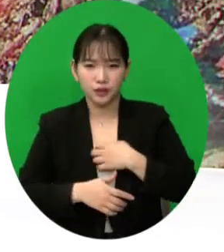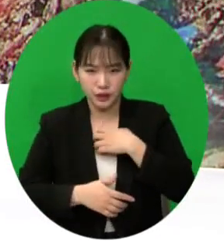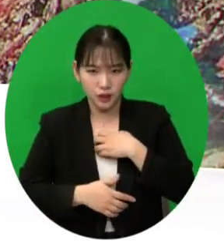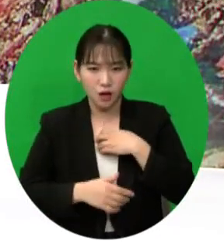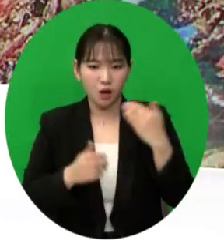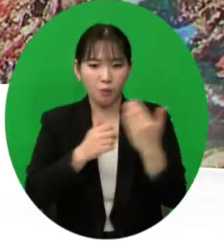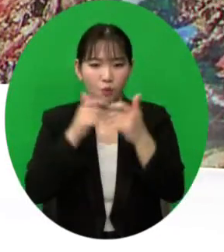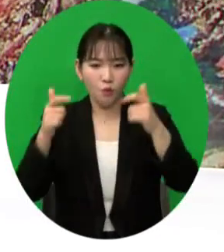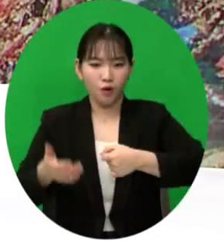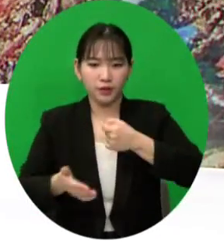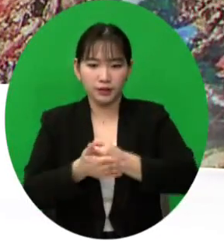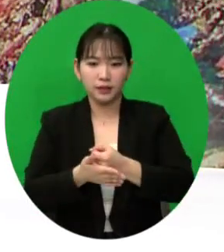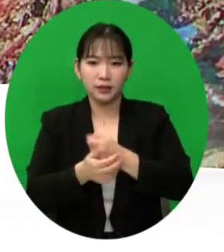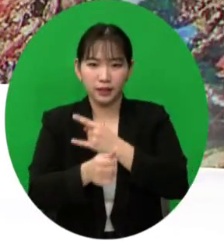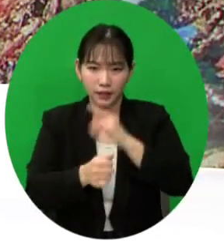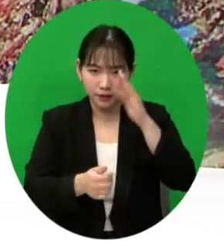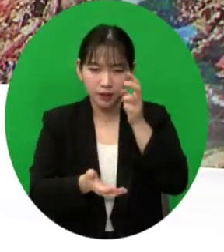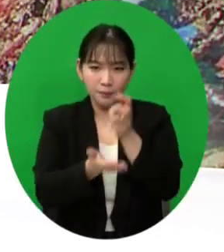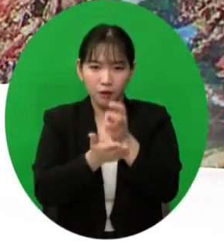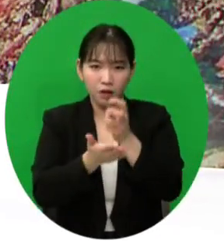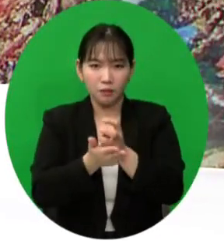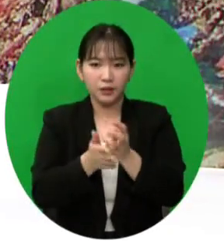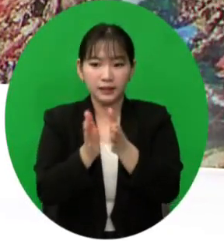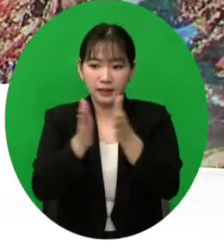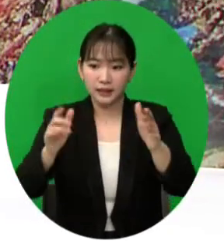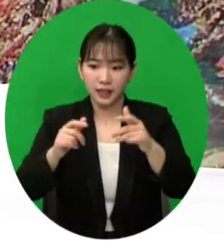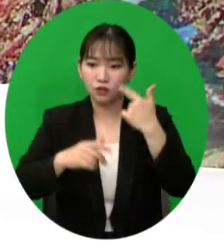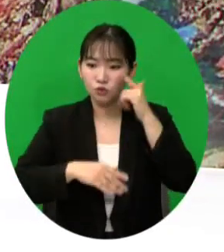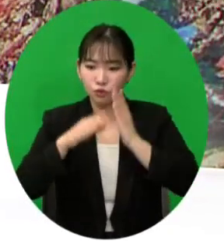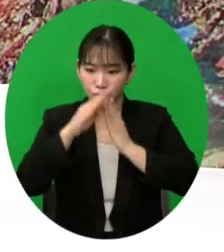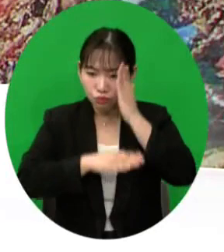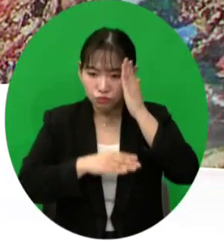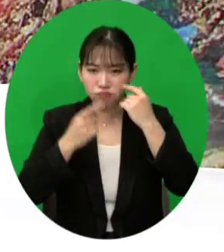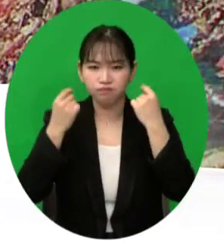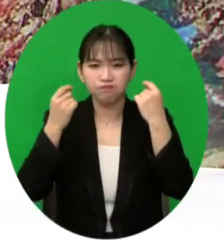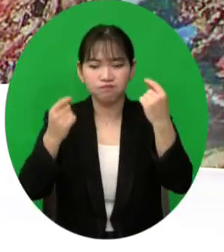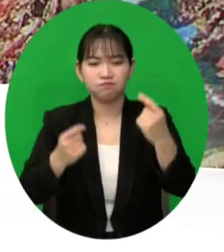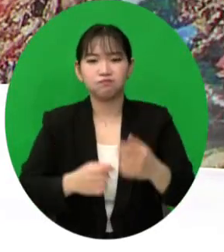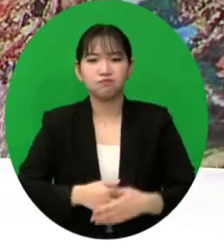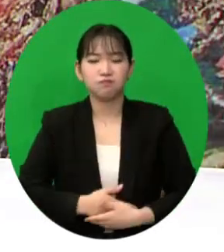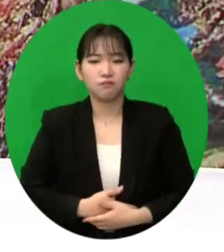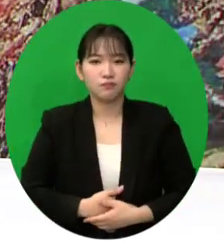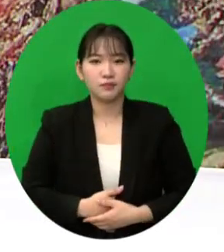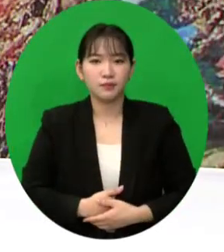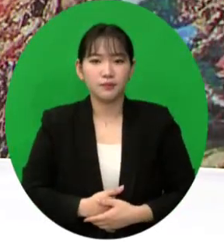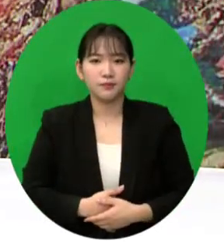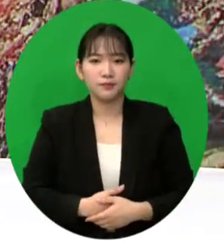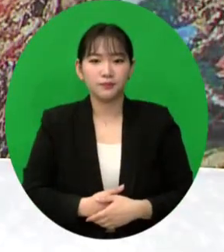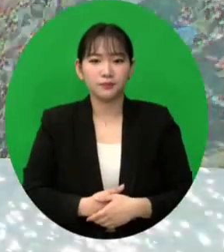지정해야 한다는 조례 역시 시행 반년이 넘도록 제자리 걸음입니다 최지